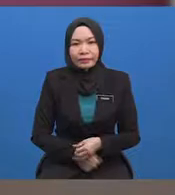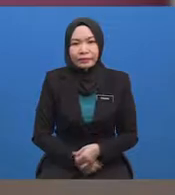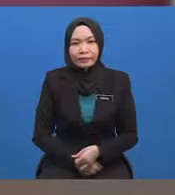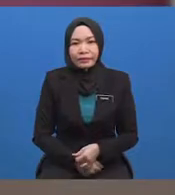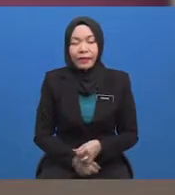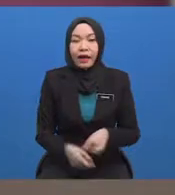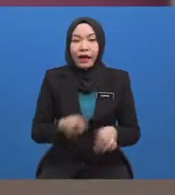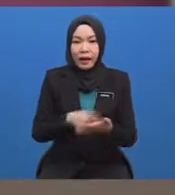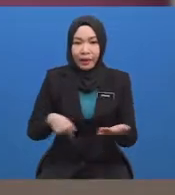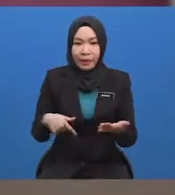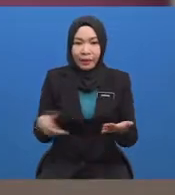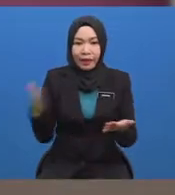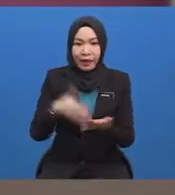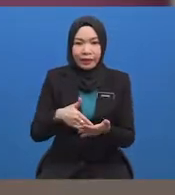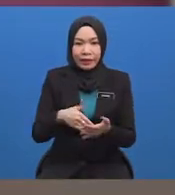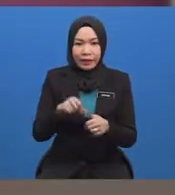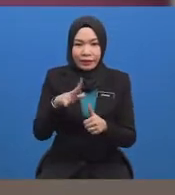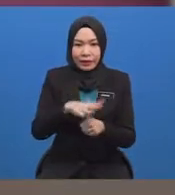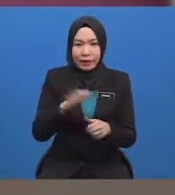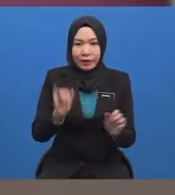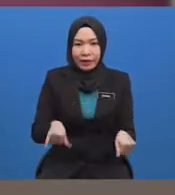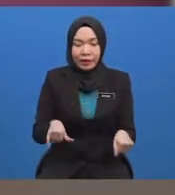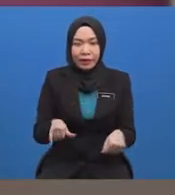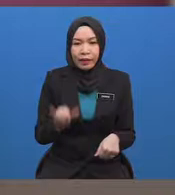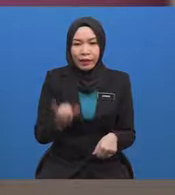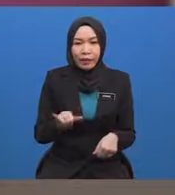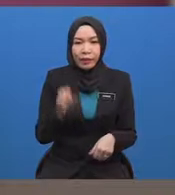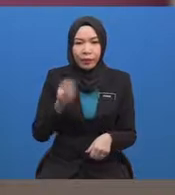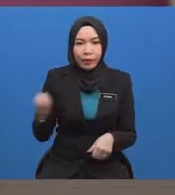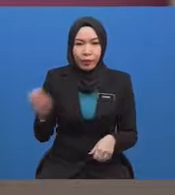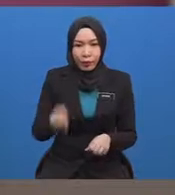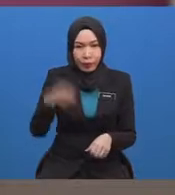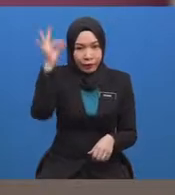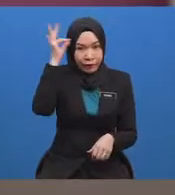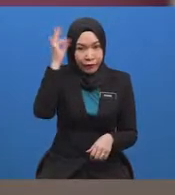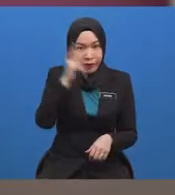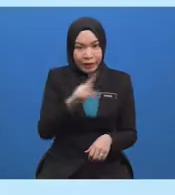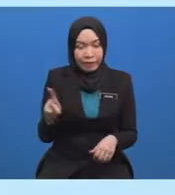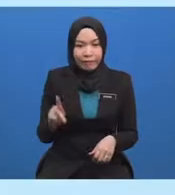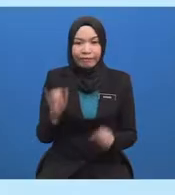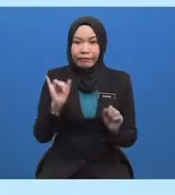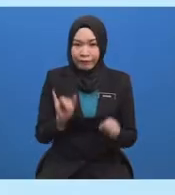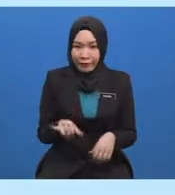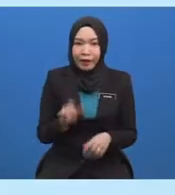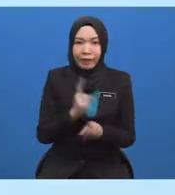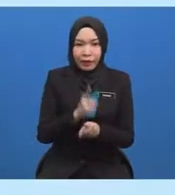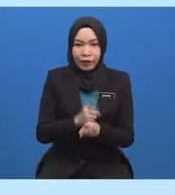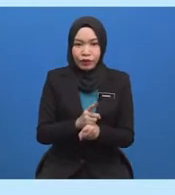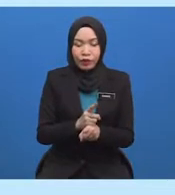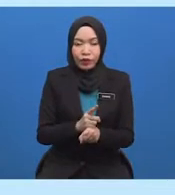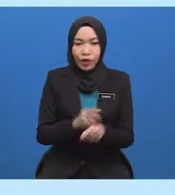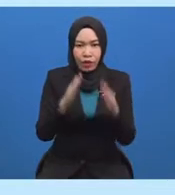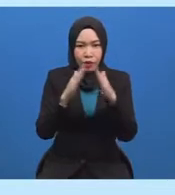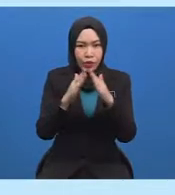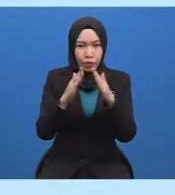apalagi kesan yang murid-murid boleh pikirkannya betul kemusnahan rumah